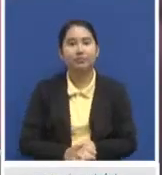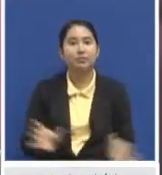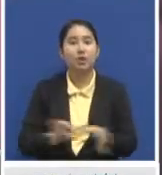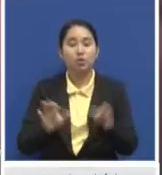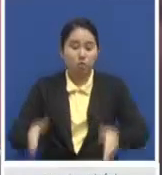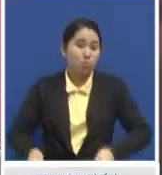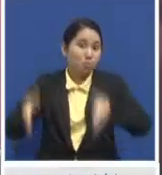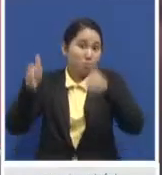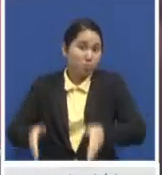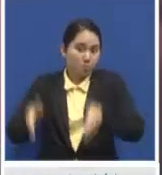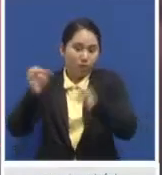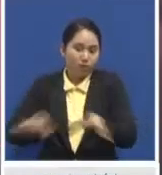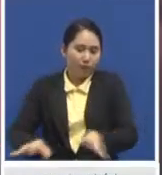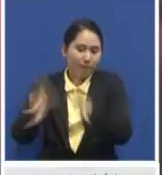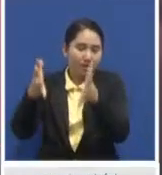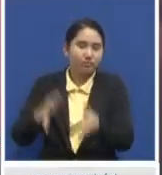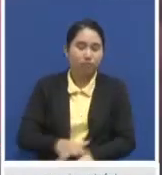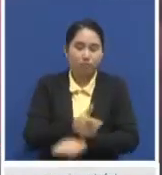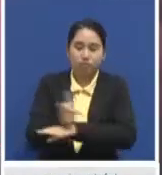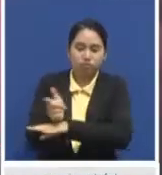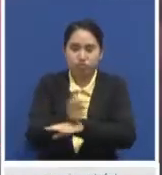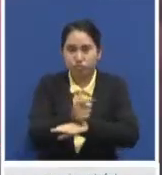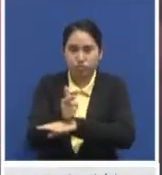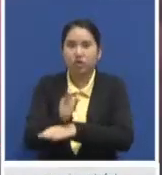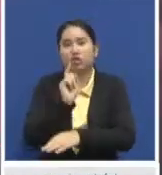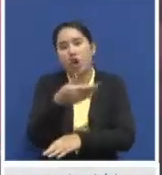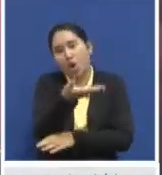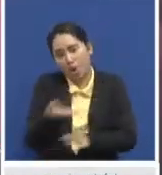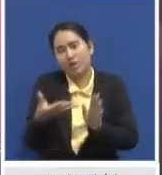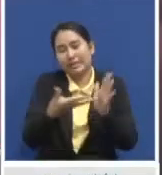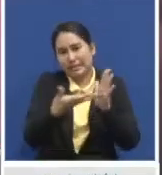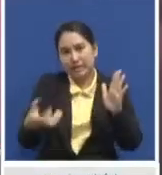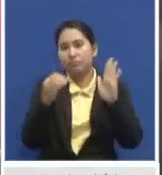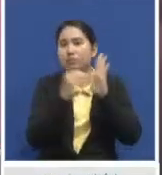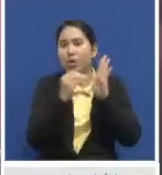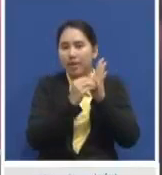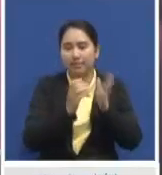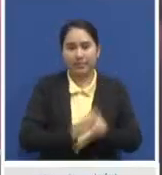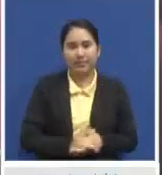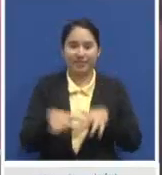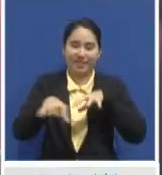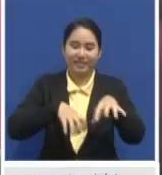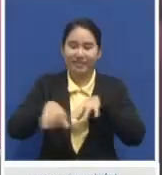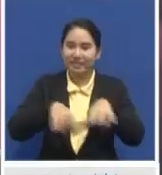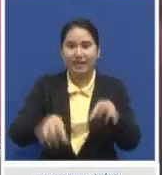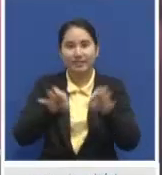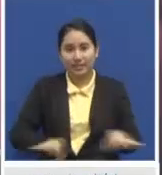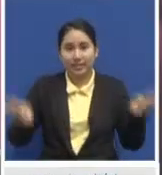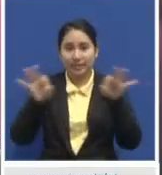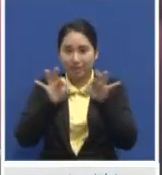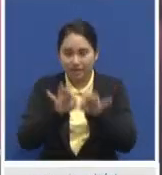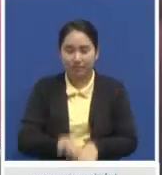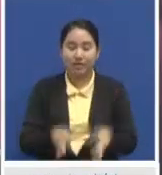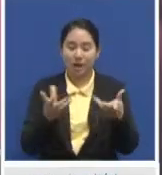ารสูงจังหวัดใกล้เคียงก็ต้องพึ่งพากรุงเทพมหานครเป็นต้นสรุปว่าจัดความตามความจำเป็นแล้วเอาไปผูก